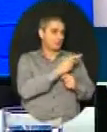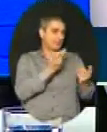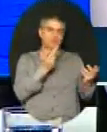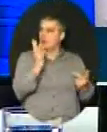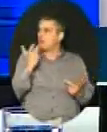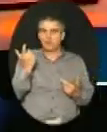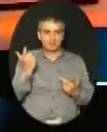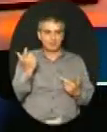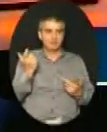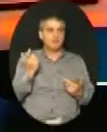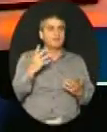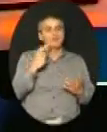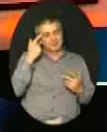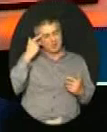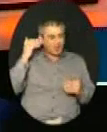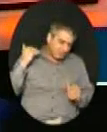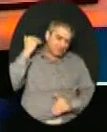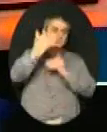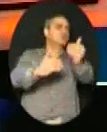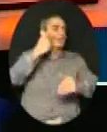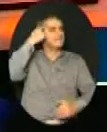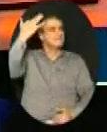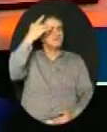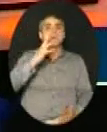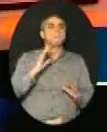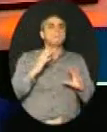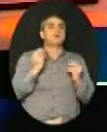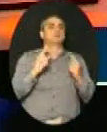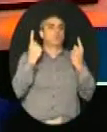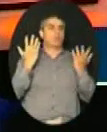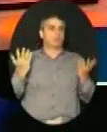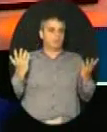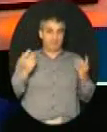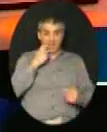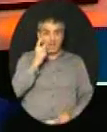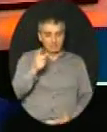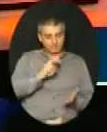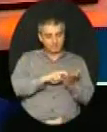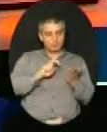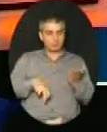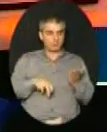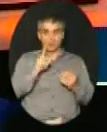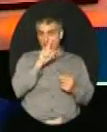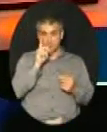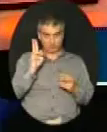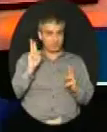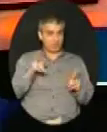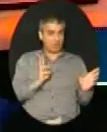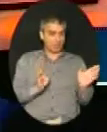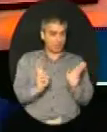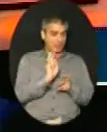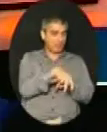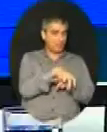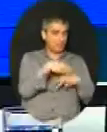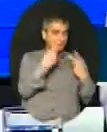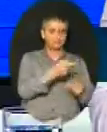לכו איתי רחוק, אין לנו הרבה זמן. לכו איתי צעד אחד קדימה. משהו קורה. אריה דרי פורש. אלי ישי, יש לו דלת פתוחה